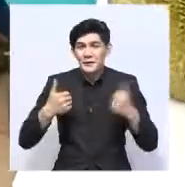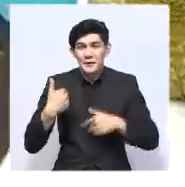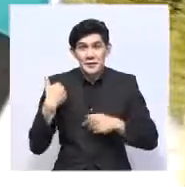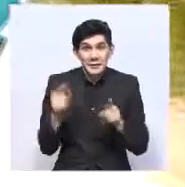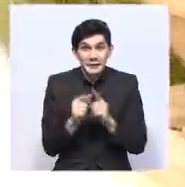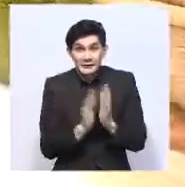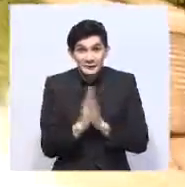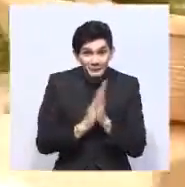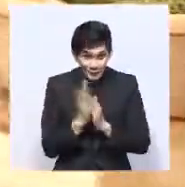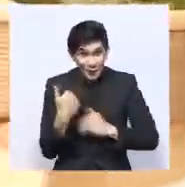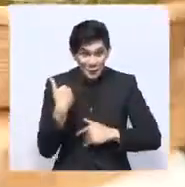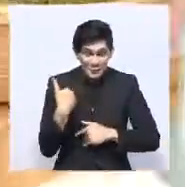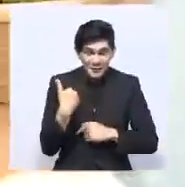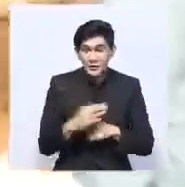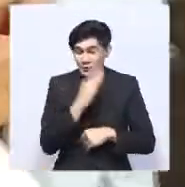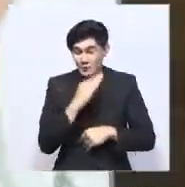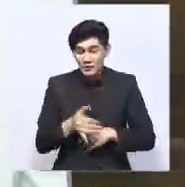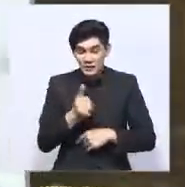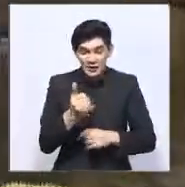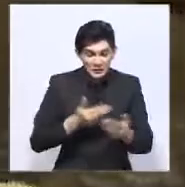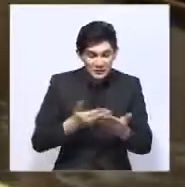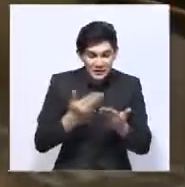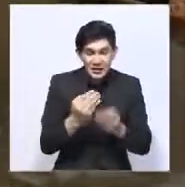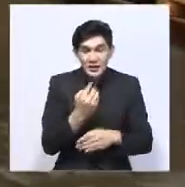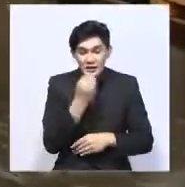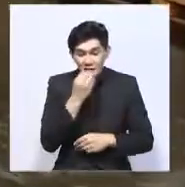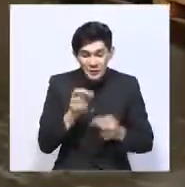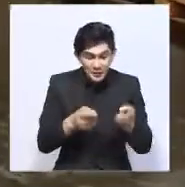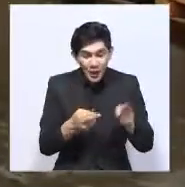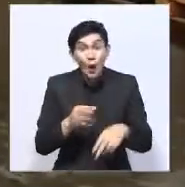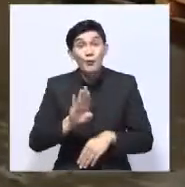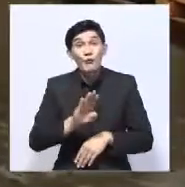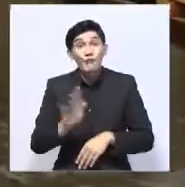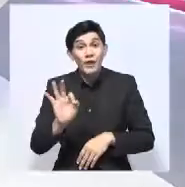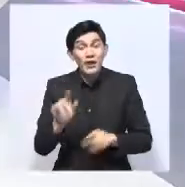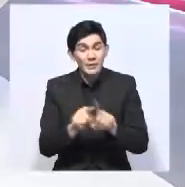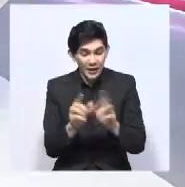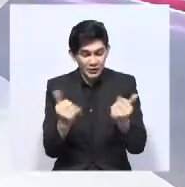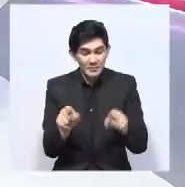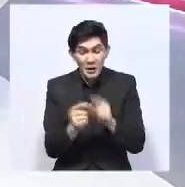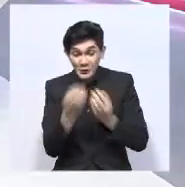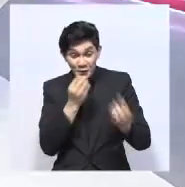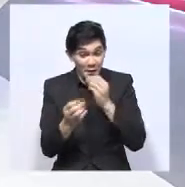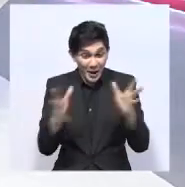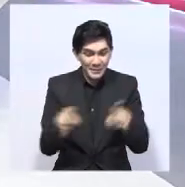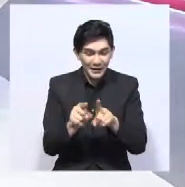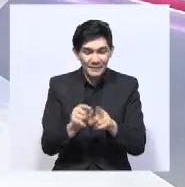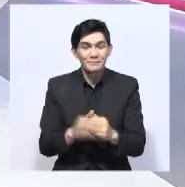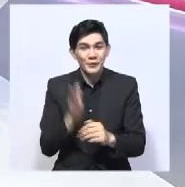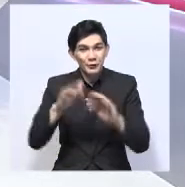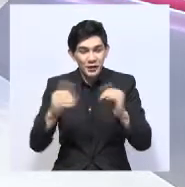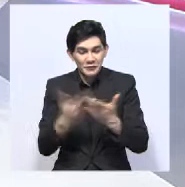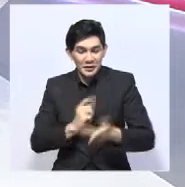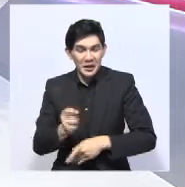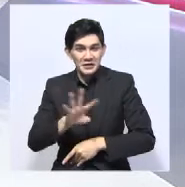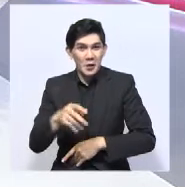ท้าทายไงคุณเข้าใจไหมเวลาเราไปทานบุฟเฟ่ ครับ ปิ้งย่างอะไรต่างๆมันความรู้สึกต้องทานให้ได้เยอะที่สุดอ่ะอันนี้ก็เหมือนกันเสียไป